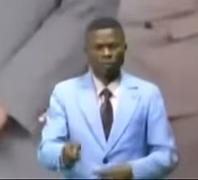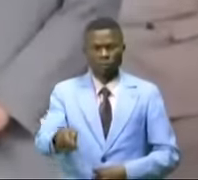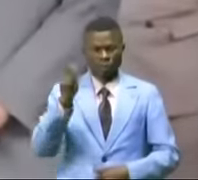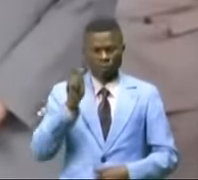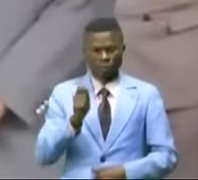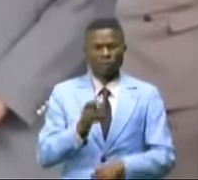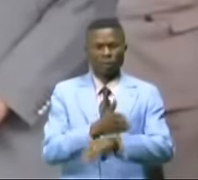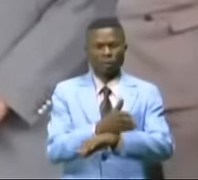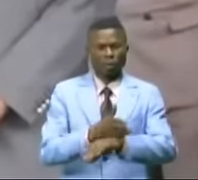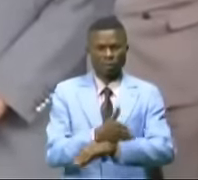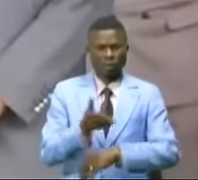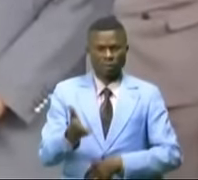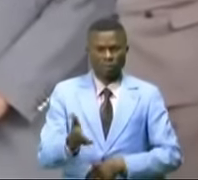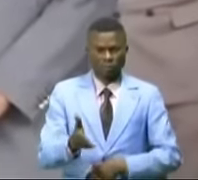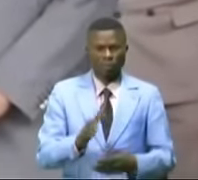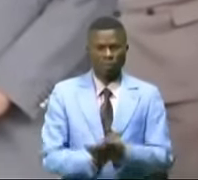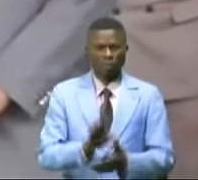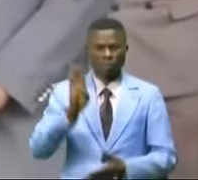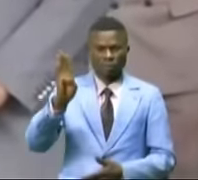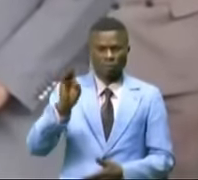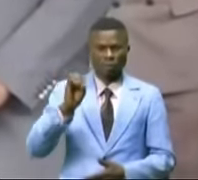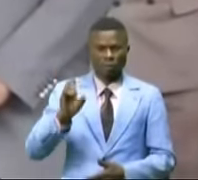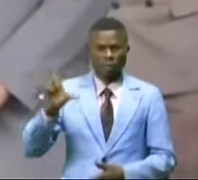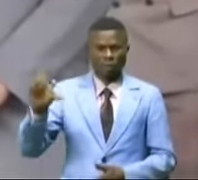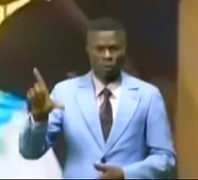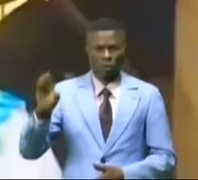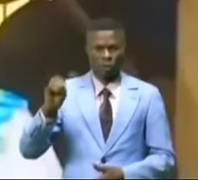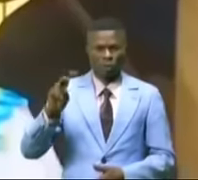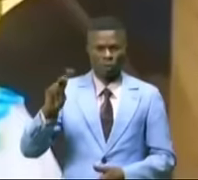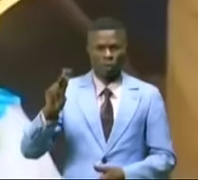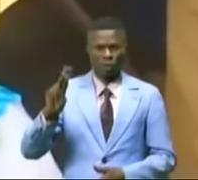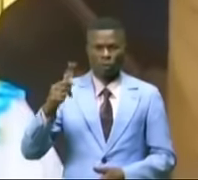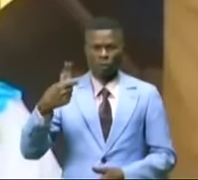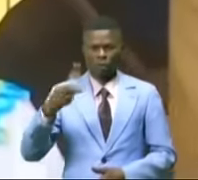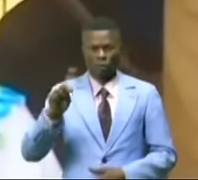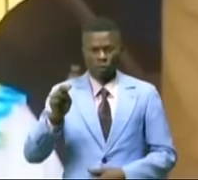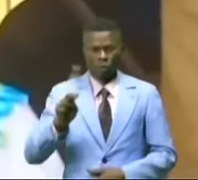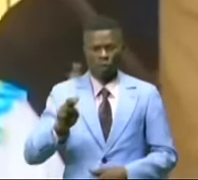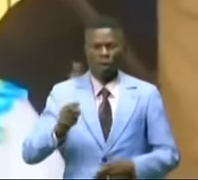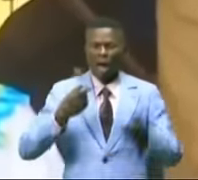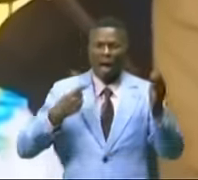et Élevage, Bolumbu Bakanda Ruth, pour dénoncer et